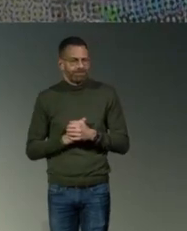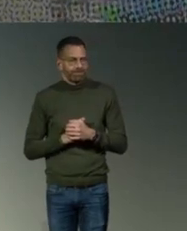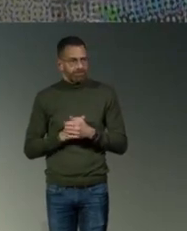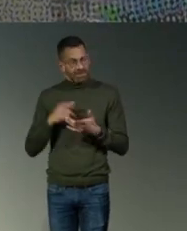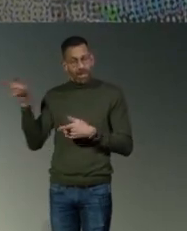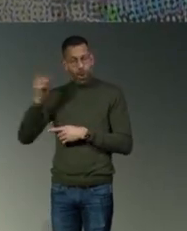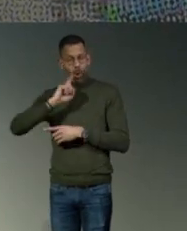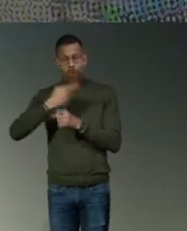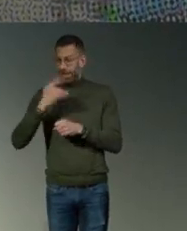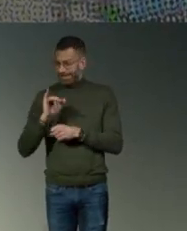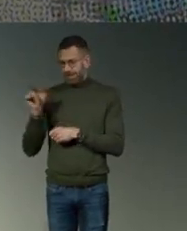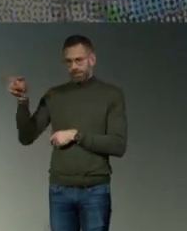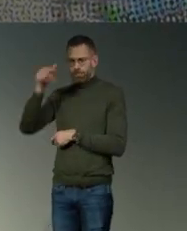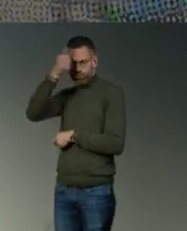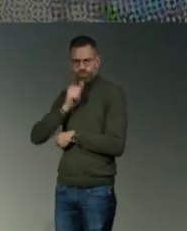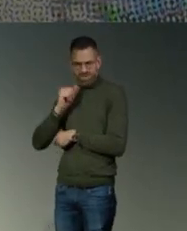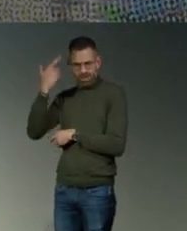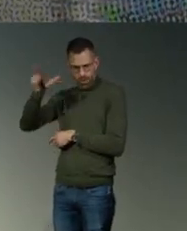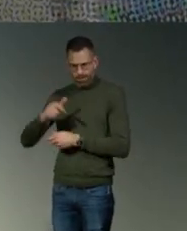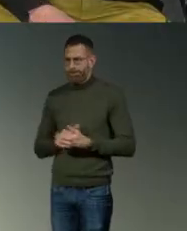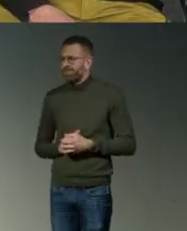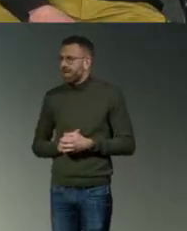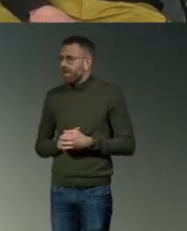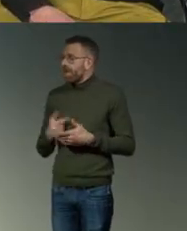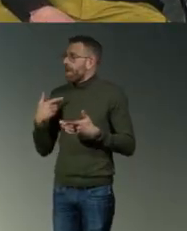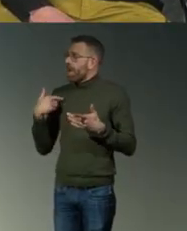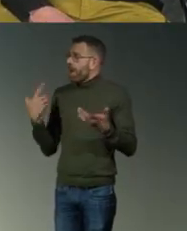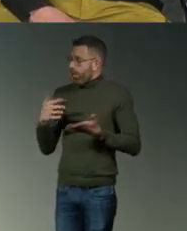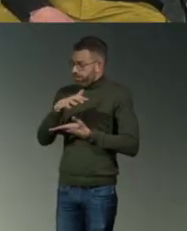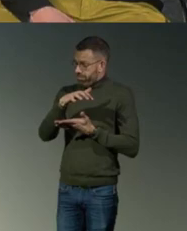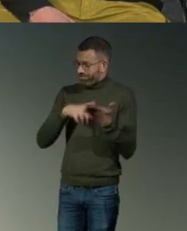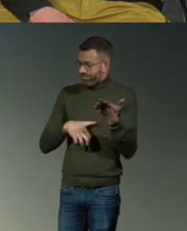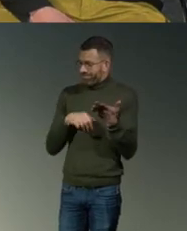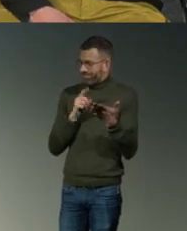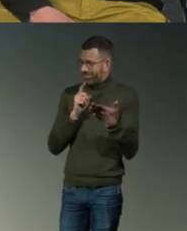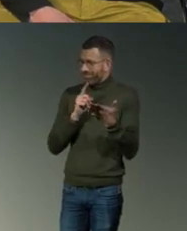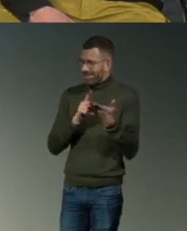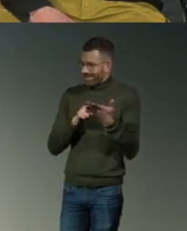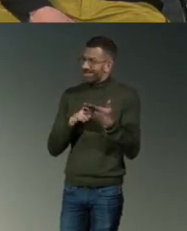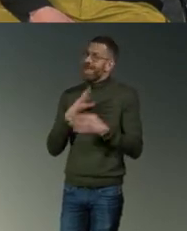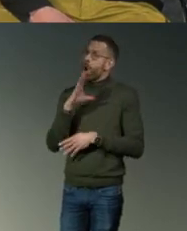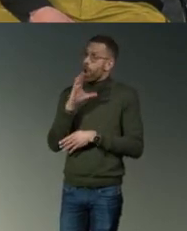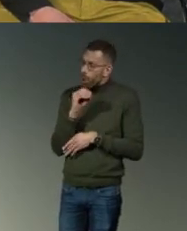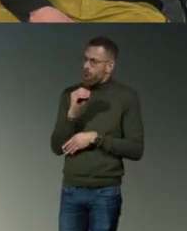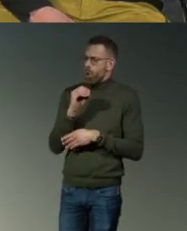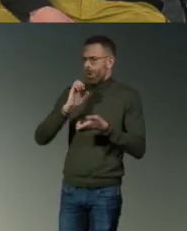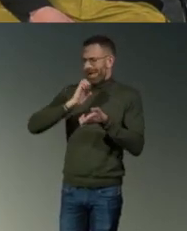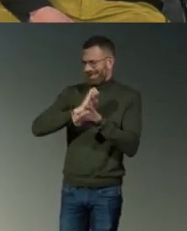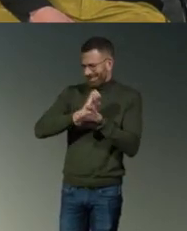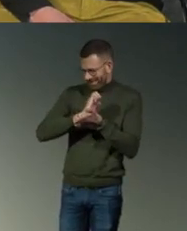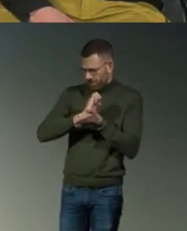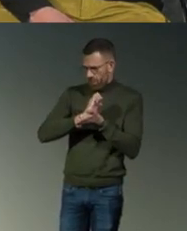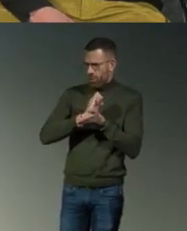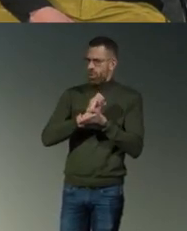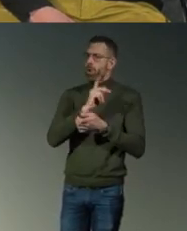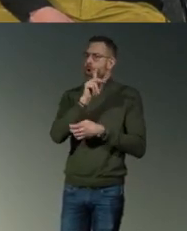des Confluences. Alors, le texte est d'ailleurs une coédition de Cambourakis et du Musée